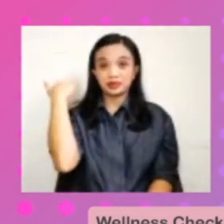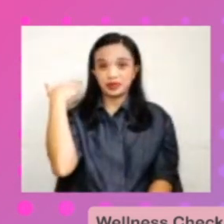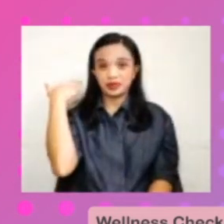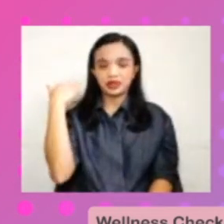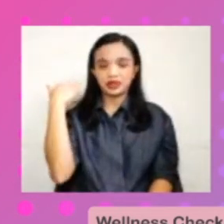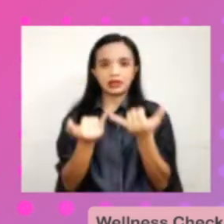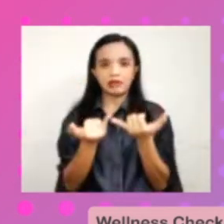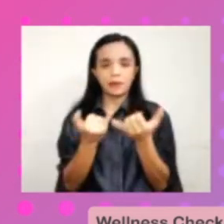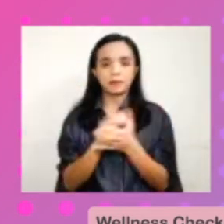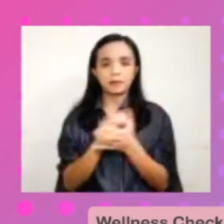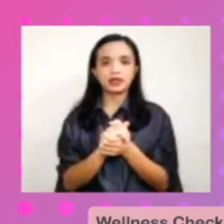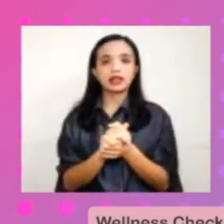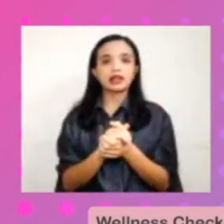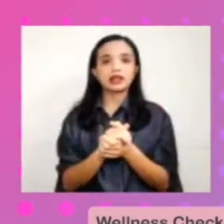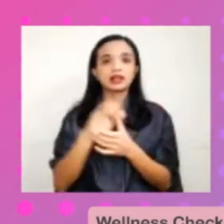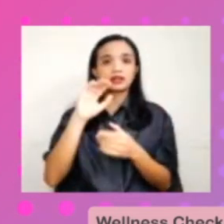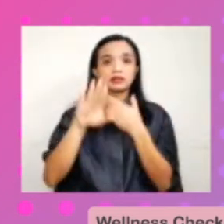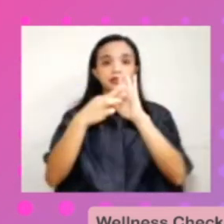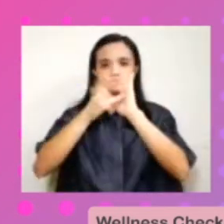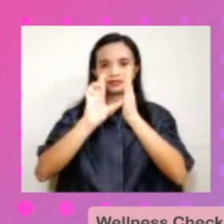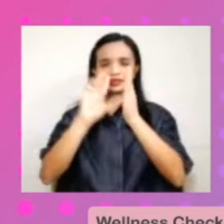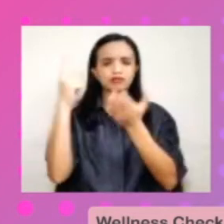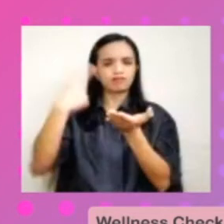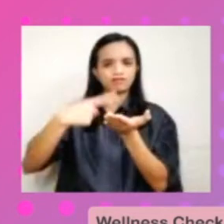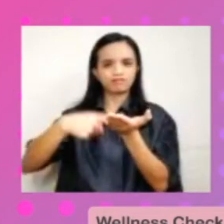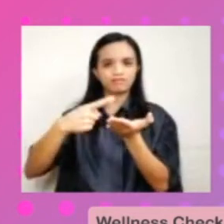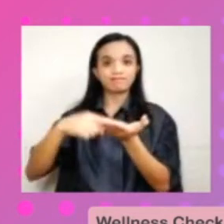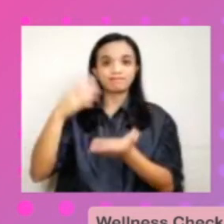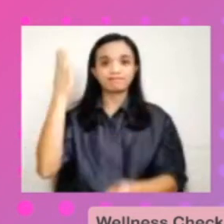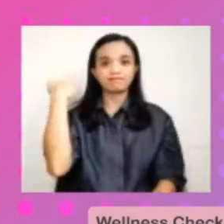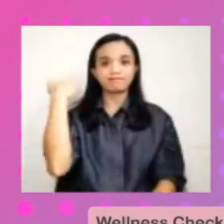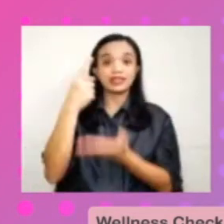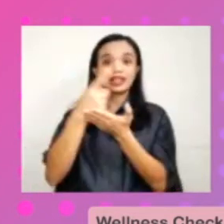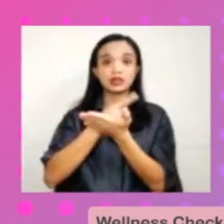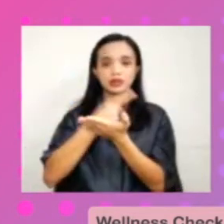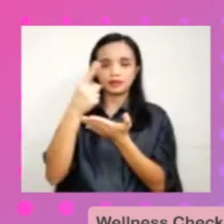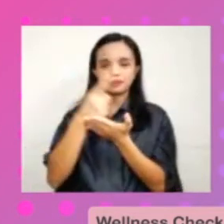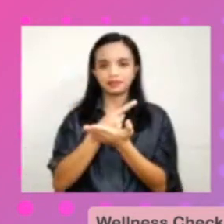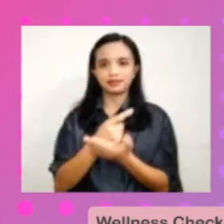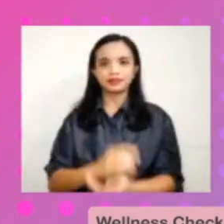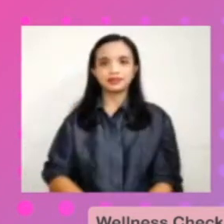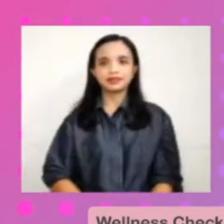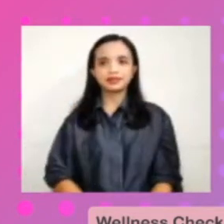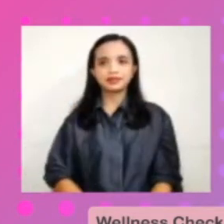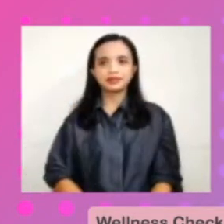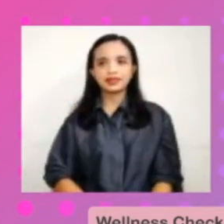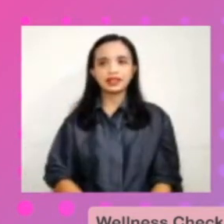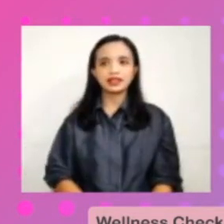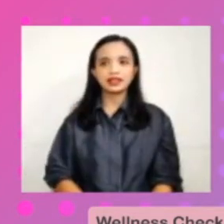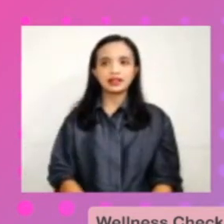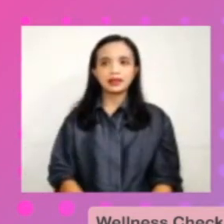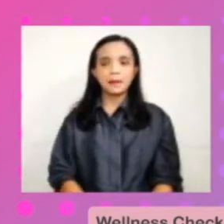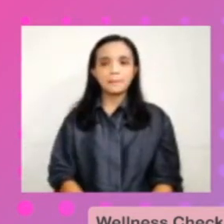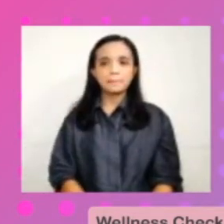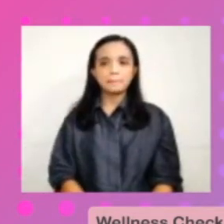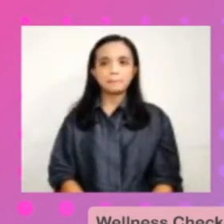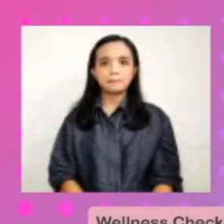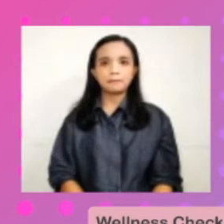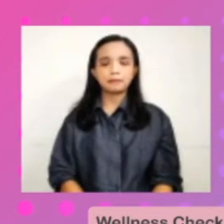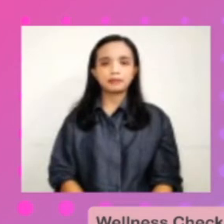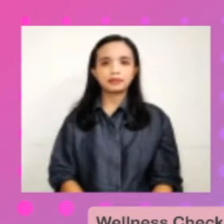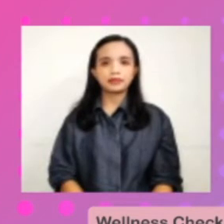hindi nasagot o mga usapin na talagang bumabagabag sa atin. Ano po? Pero bago natin himayin ang